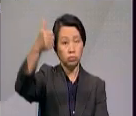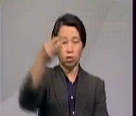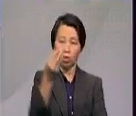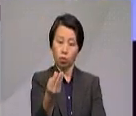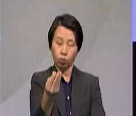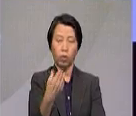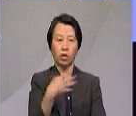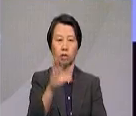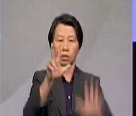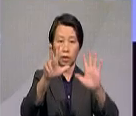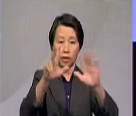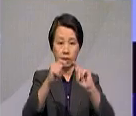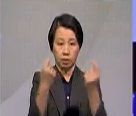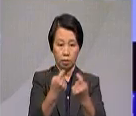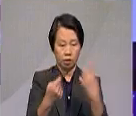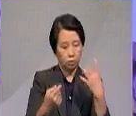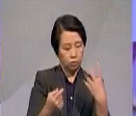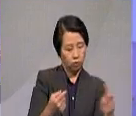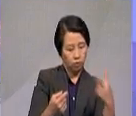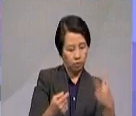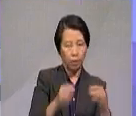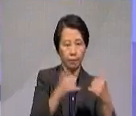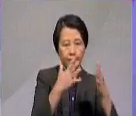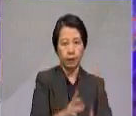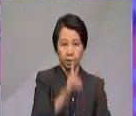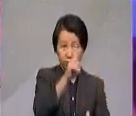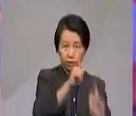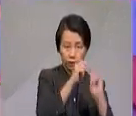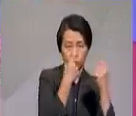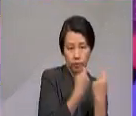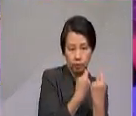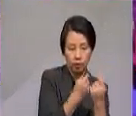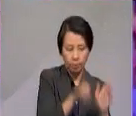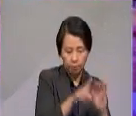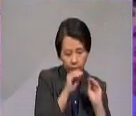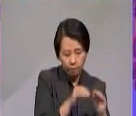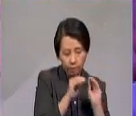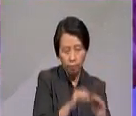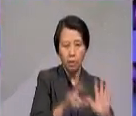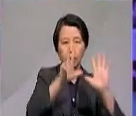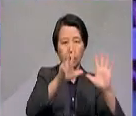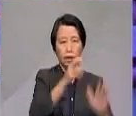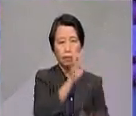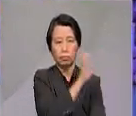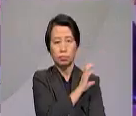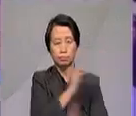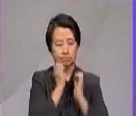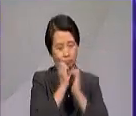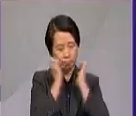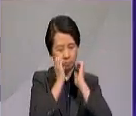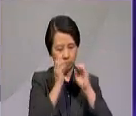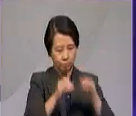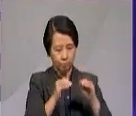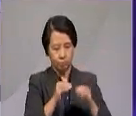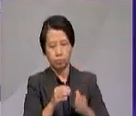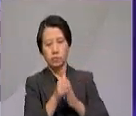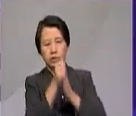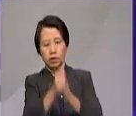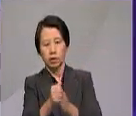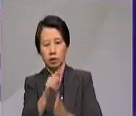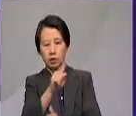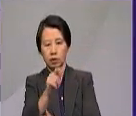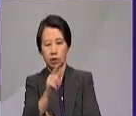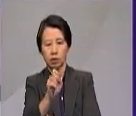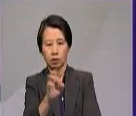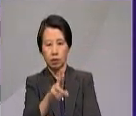merangkumi 8 pasukan dengan 12 pemain bagi setiap kumpulan. Mereka dibimbing 8 bekas jago badminton negara diterajui Zakri